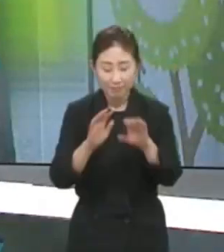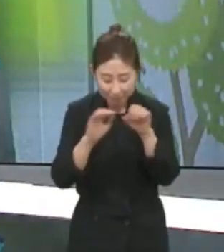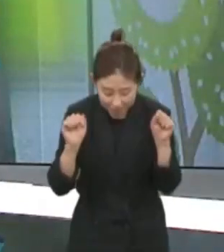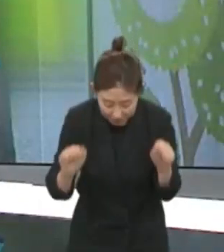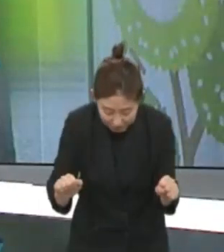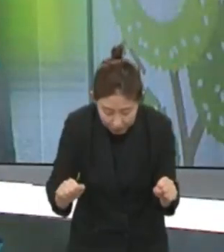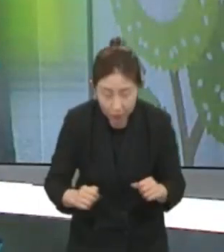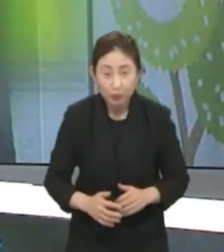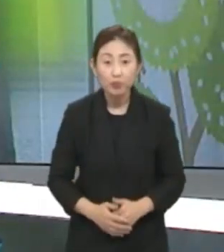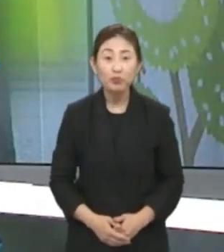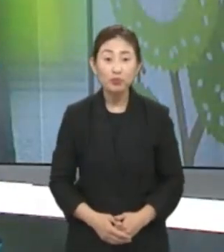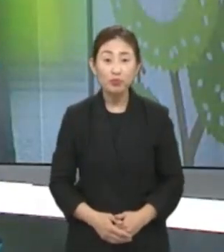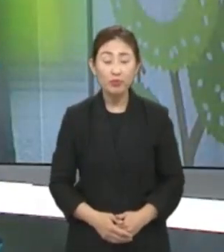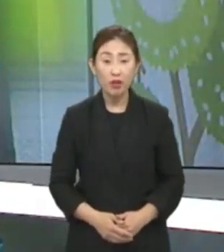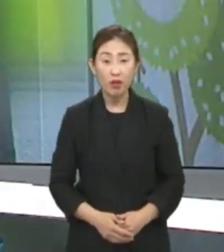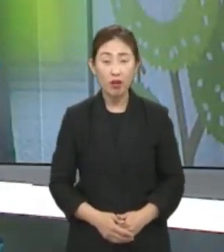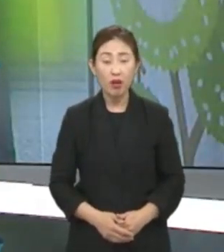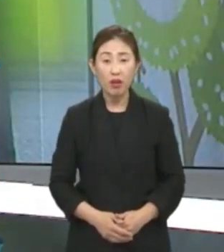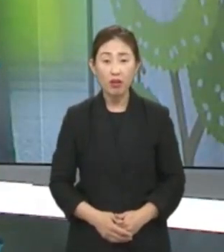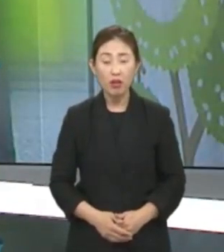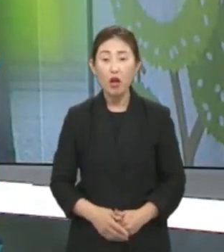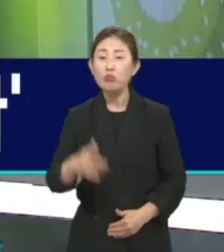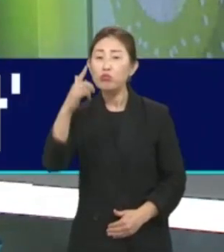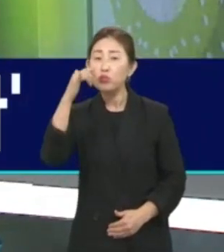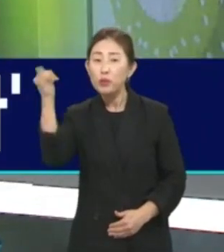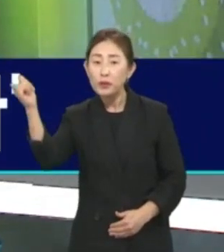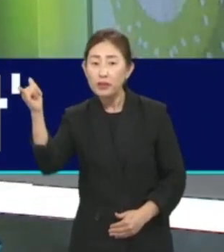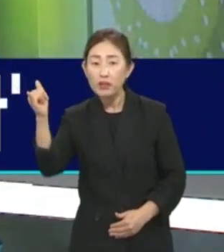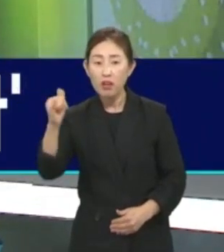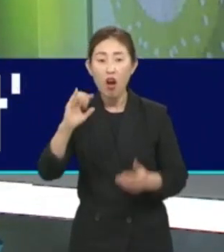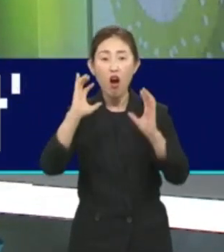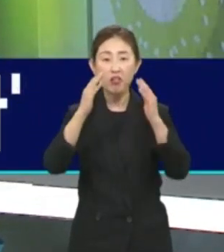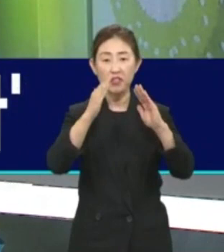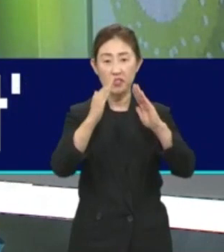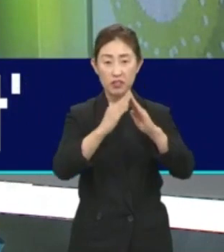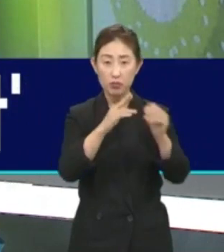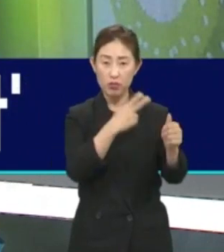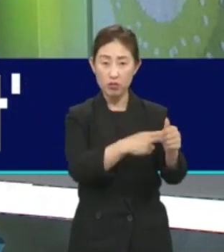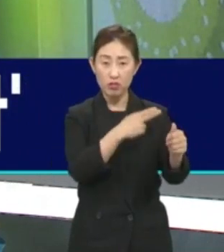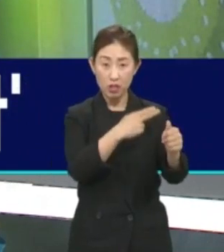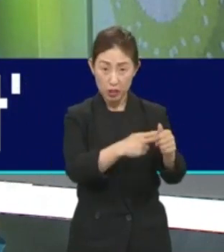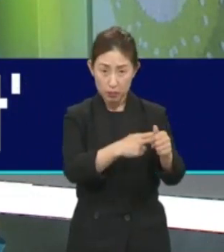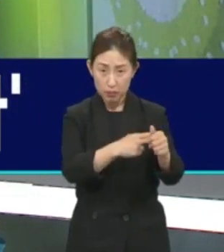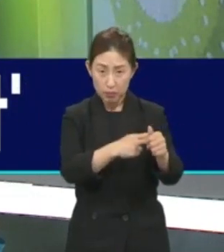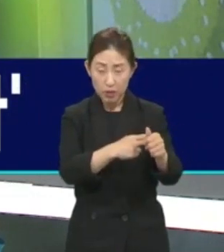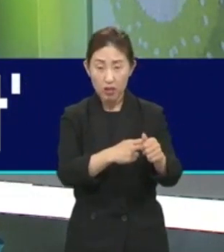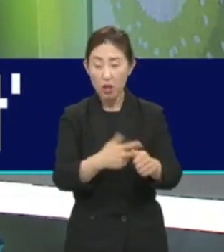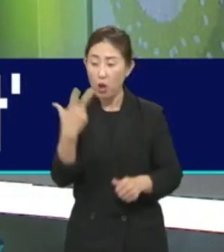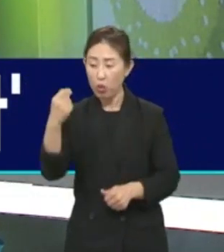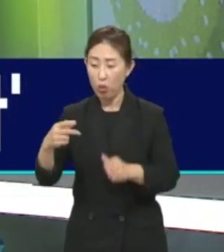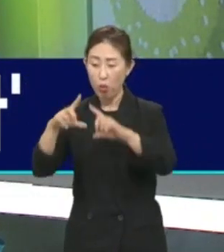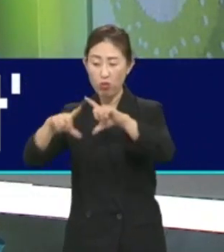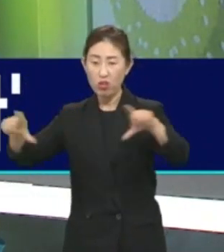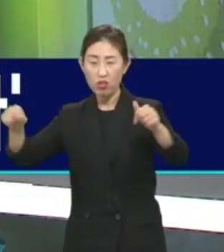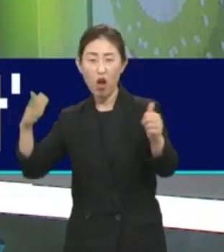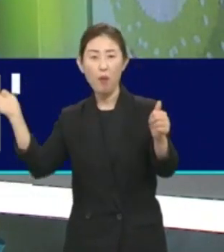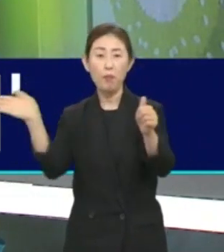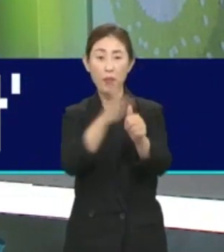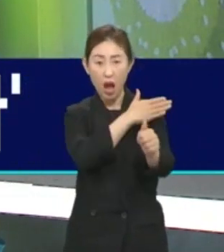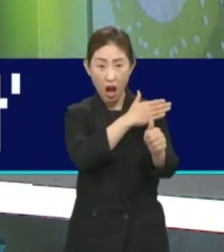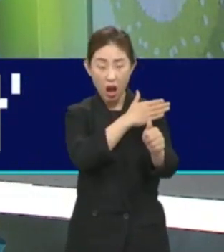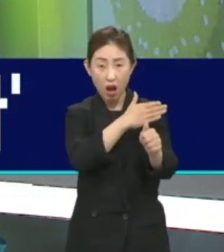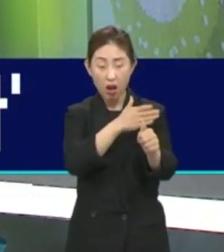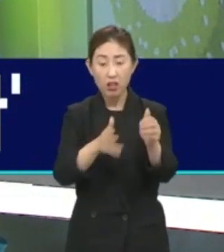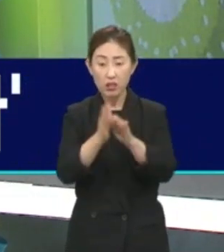여러분 안녕하십니까? 학부모로부터 인분이 가득한 기저귀로 뺨을 맞은 세종의 한 어린이집 교사의 소식이 알려지자